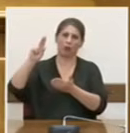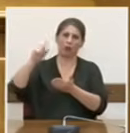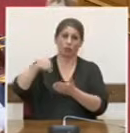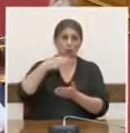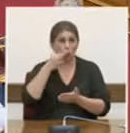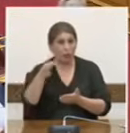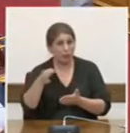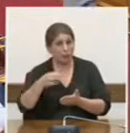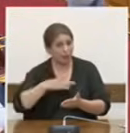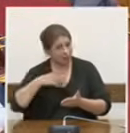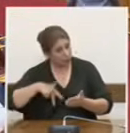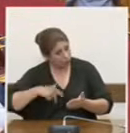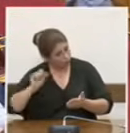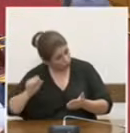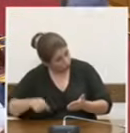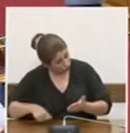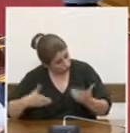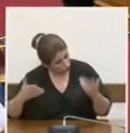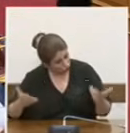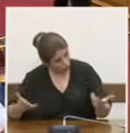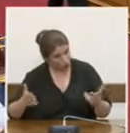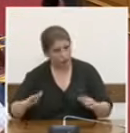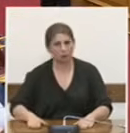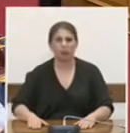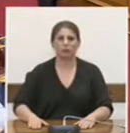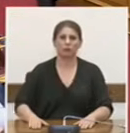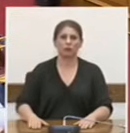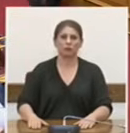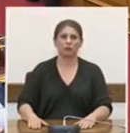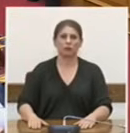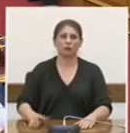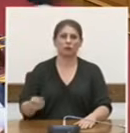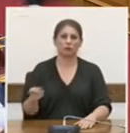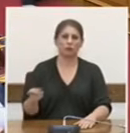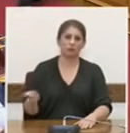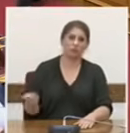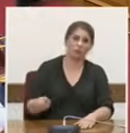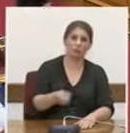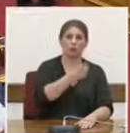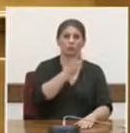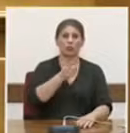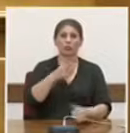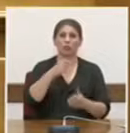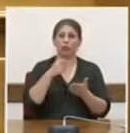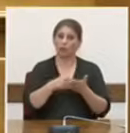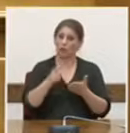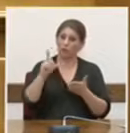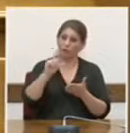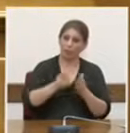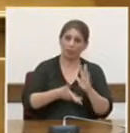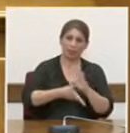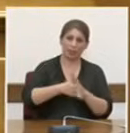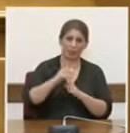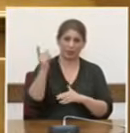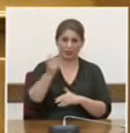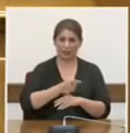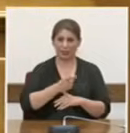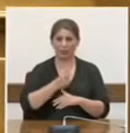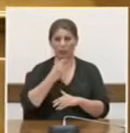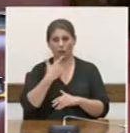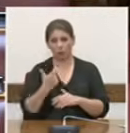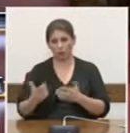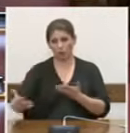είπε. Ωραία. Γιατί δεν πάτε οριζόντιο φόρο 15% για να μειώσουμε και να έχουμε περισσότερα έσοδα, αφού έχουμε περισσότερα έσοδα με